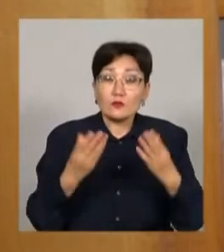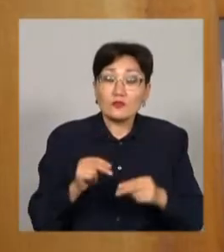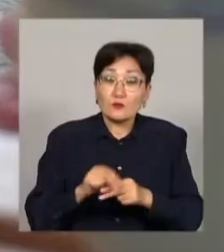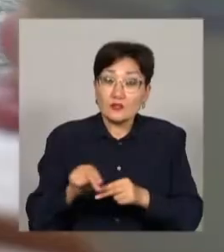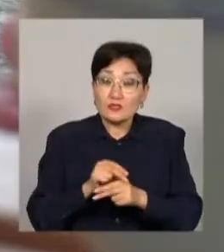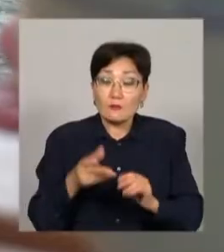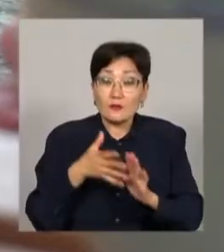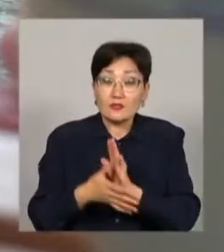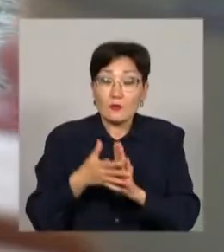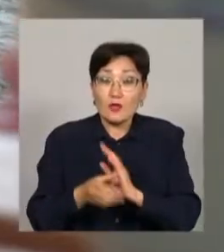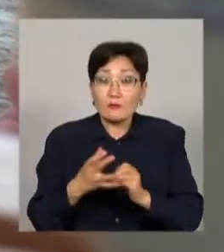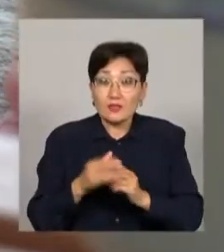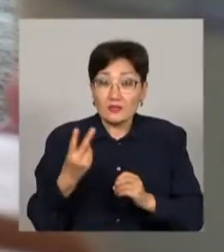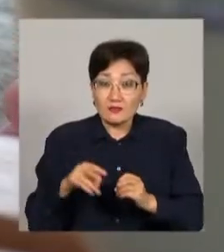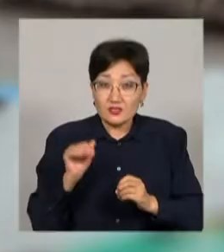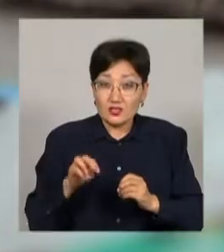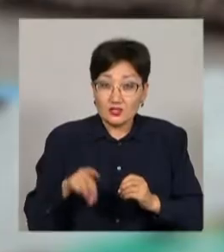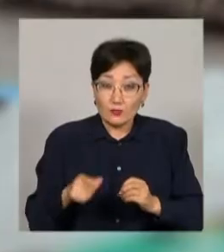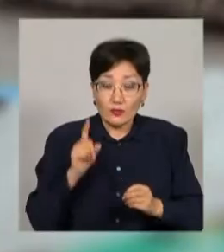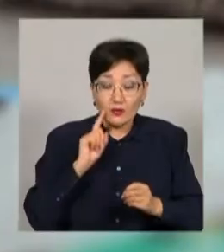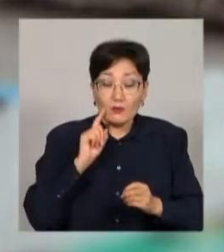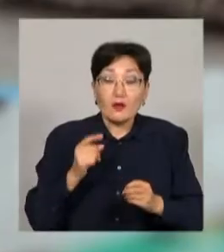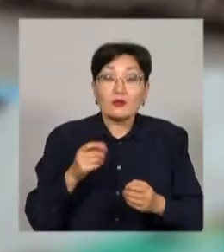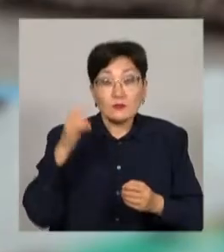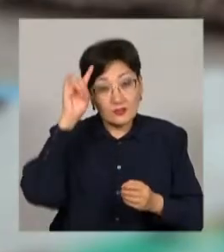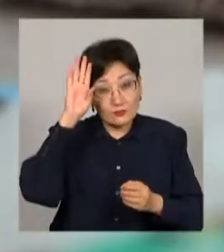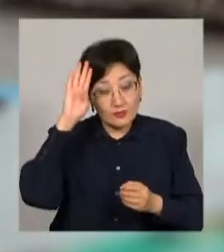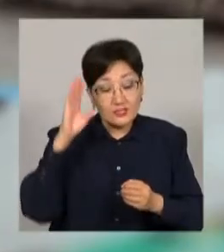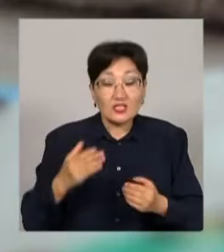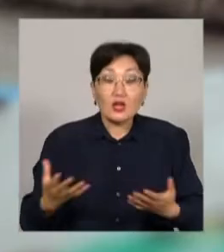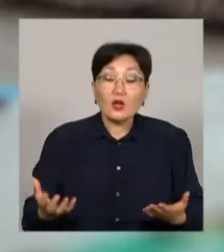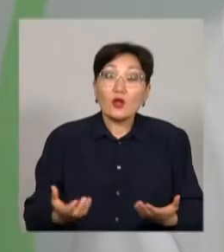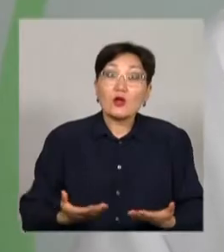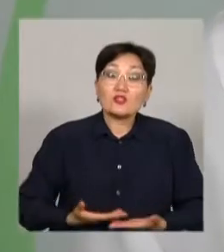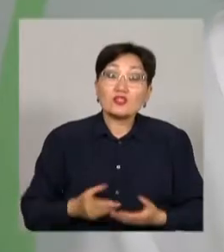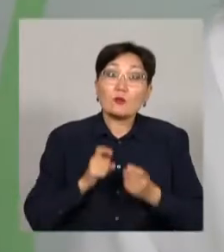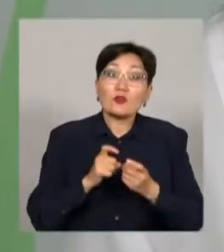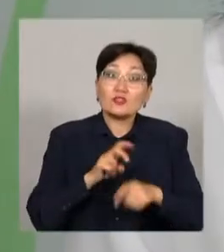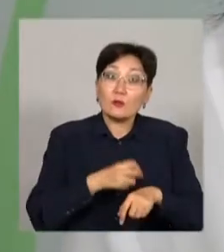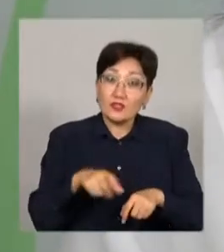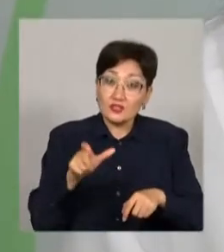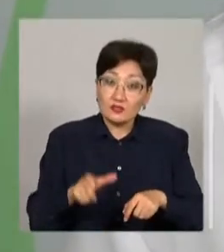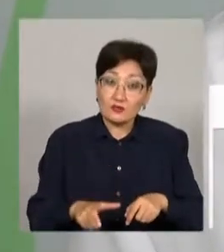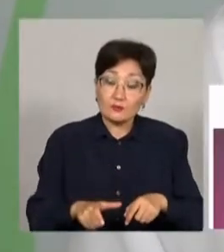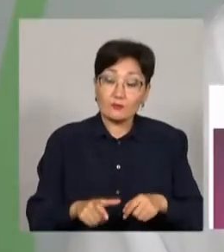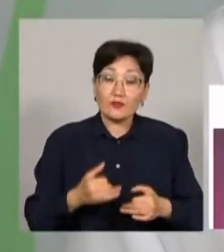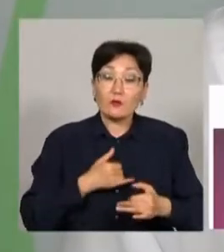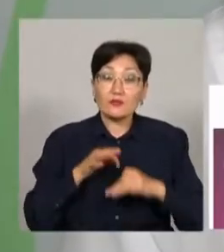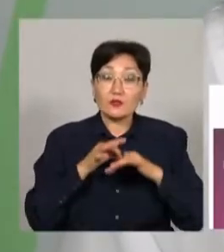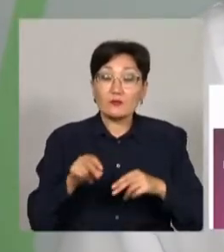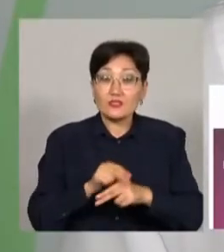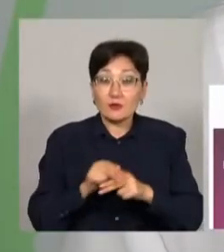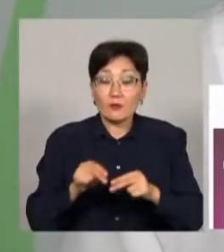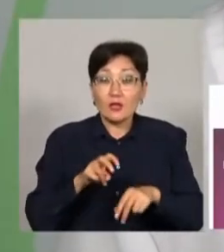уходит по 15-20 тысяч тенге. Пока за жизнь мальчика борются местные нейрологи. У нас проходит лечение